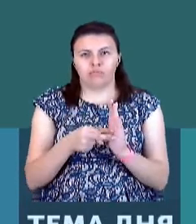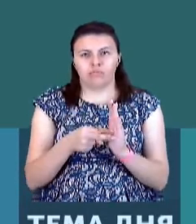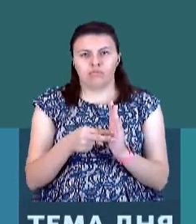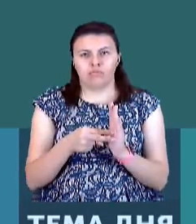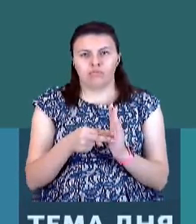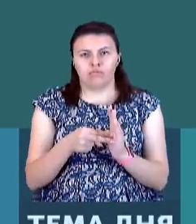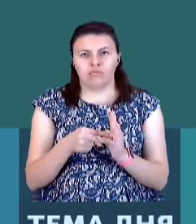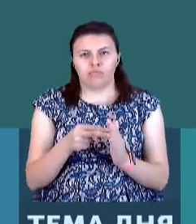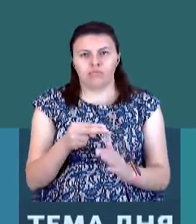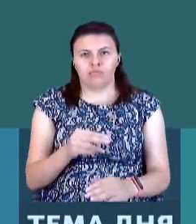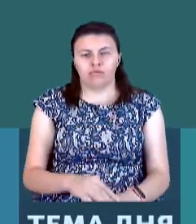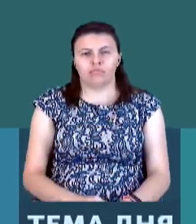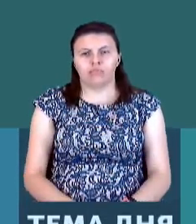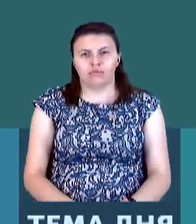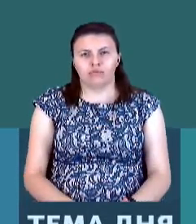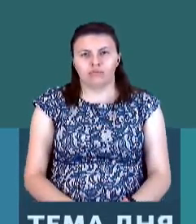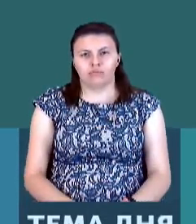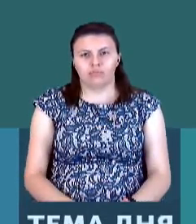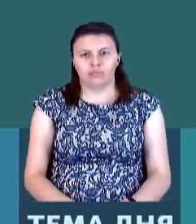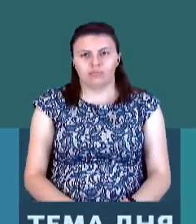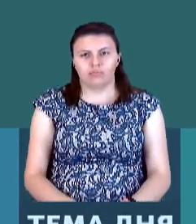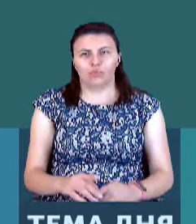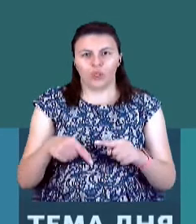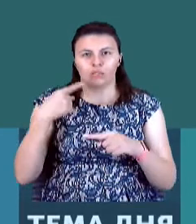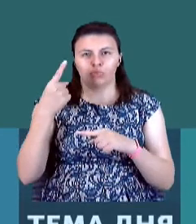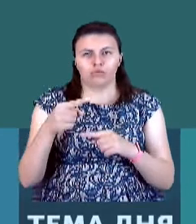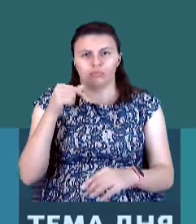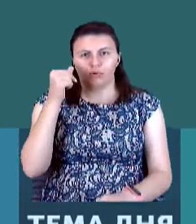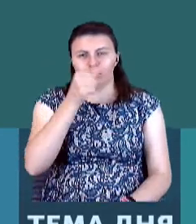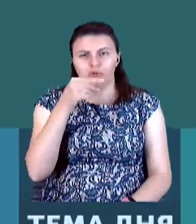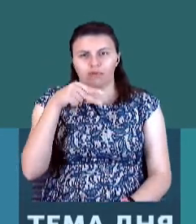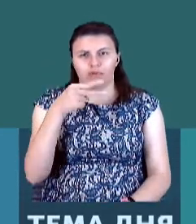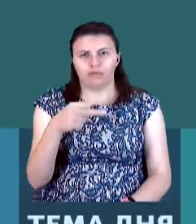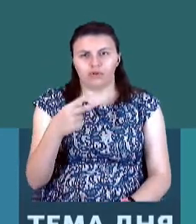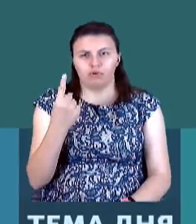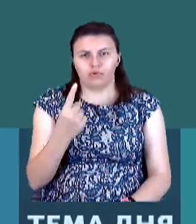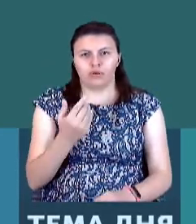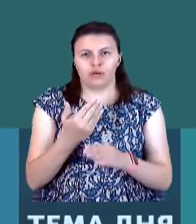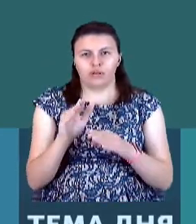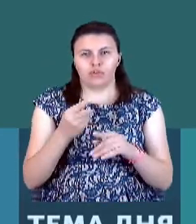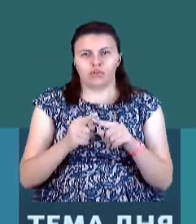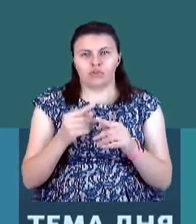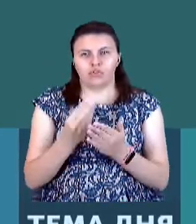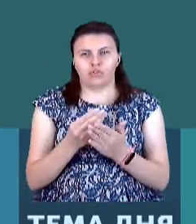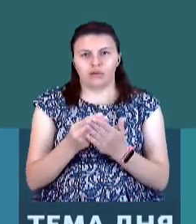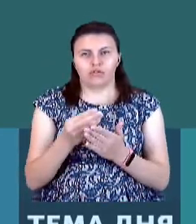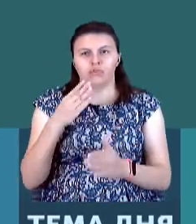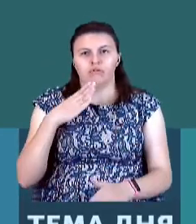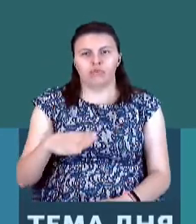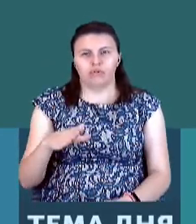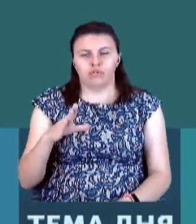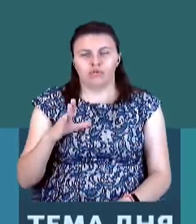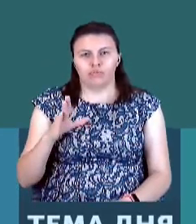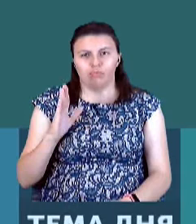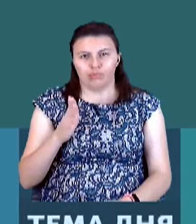чи збудувати у наступному році, 2021. Але частину цих коштів вона змушена буде спрямувати